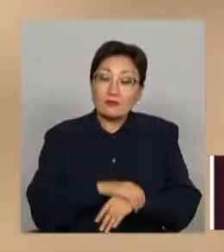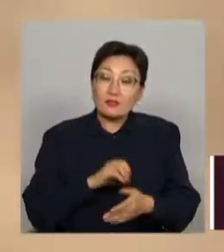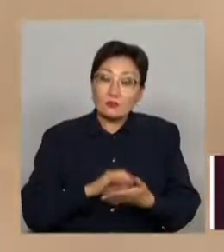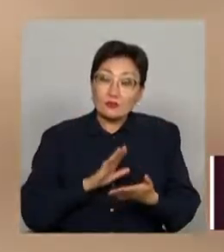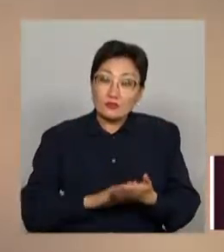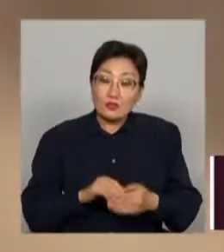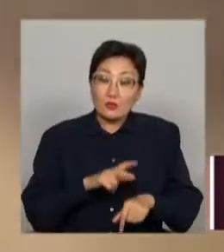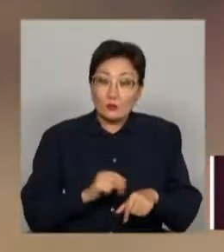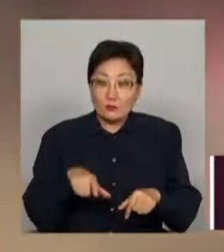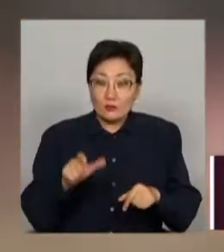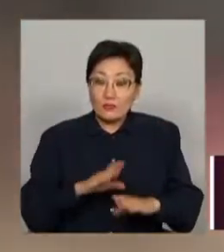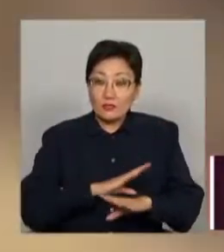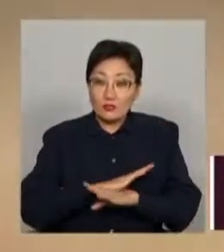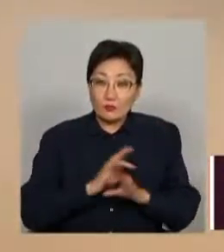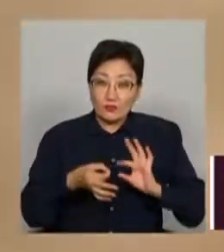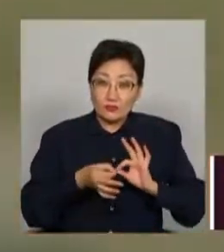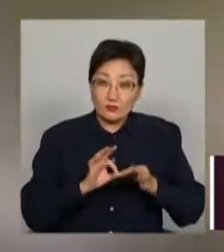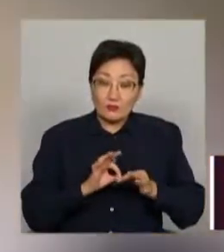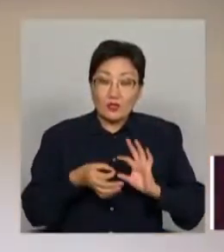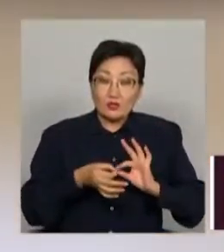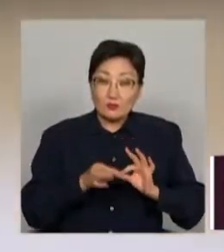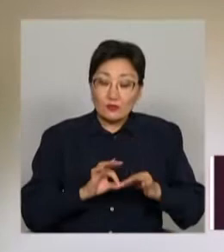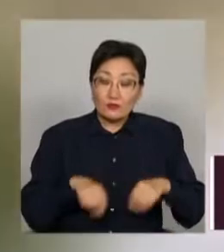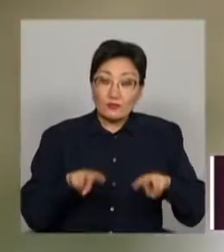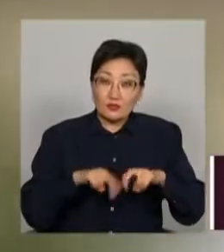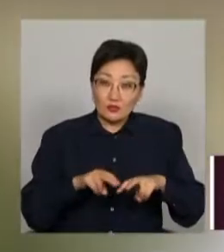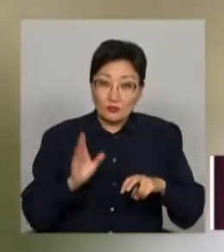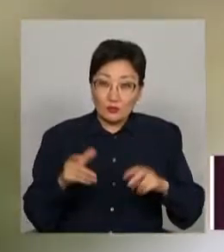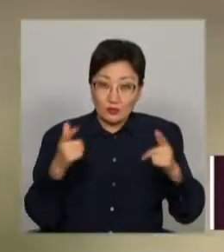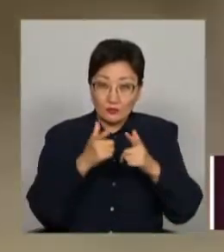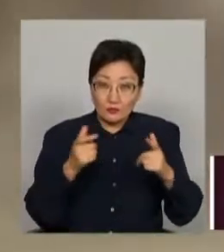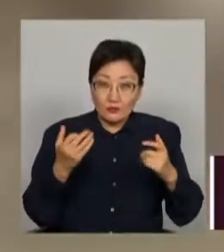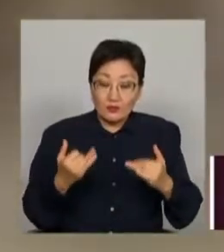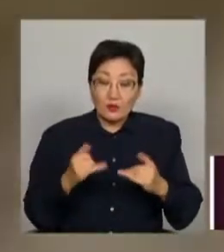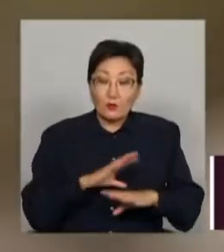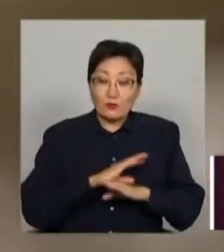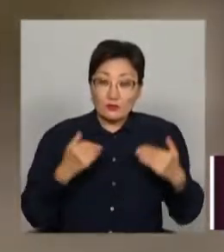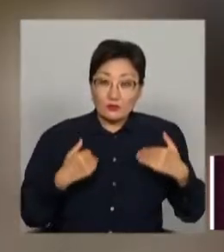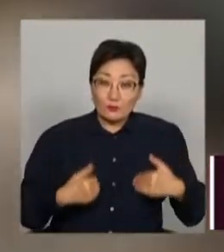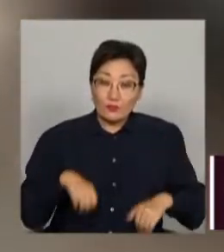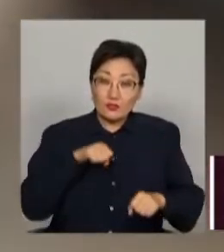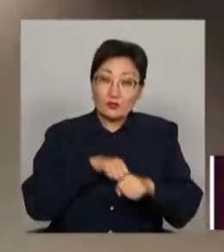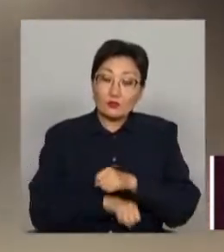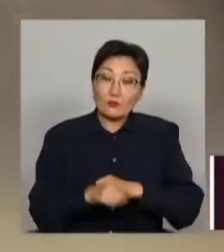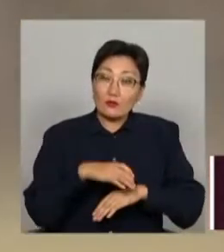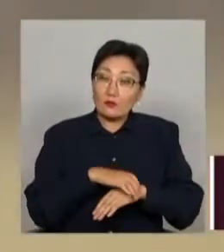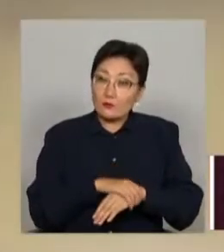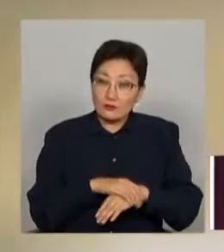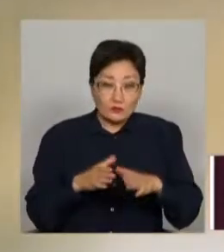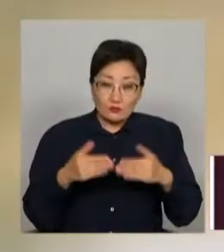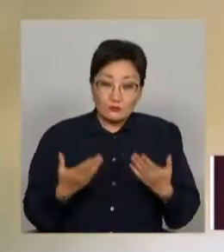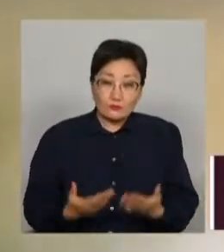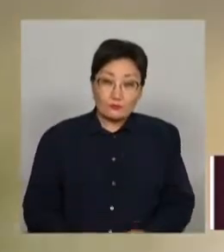Алайда тәртіп сақшылары өлімнің мән-жайын егжей-тегжейлі анықтайтынын хабарлады. Әзірге мәйіттен зорлық-зомбылық белгілері анықталмады.